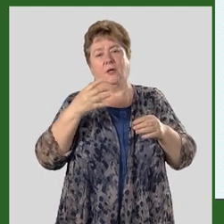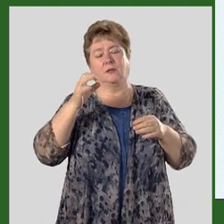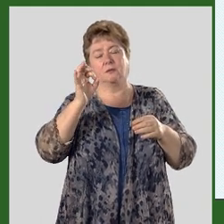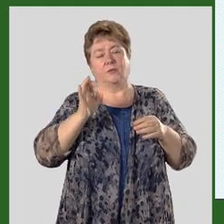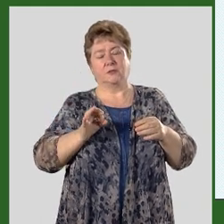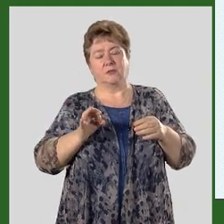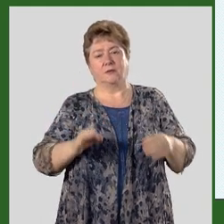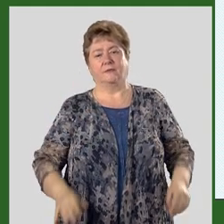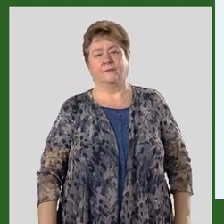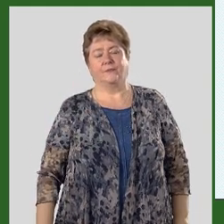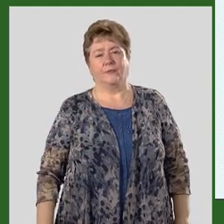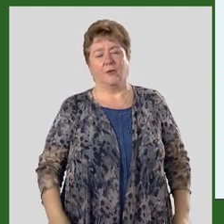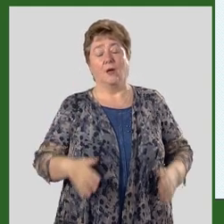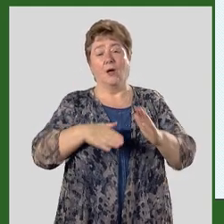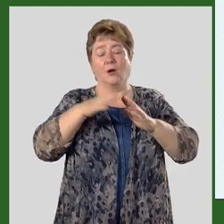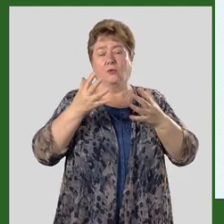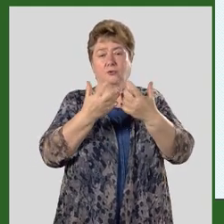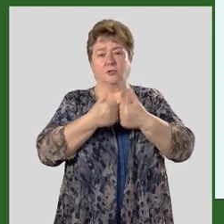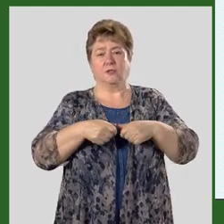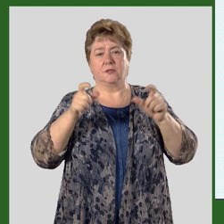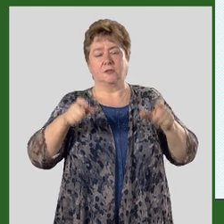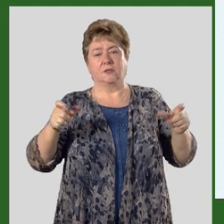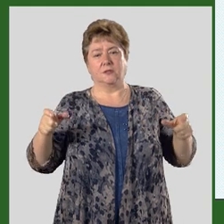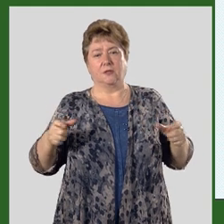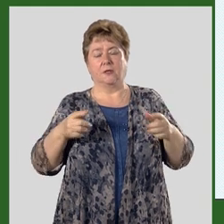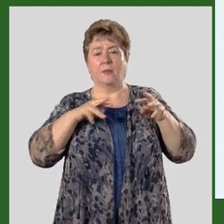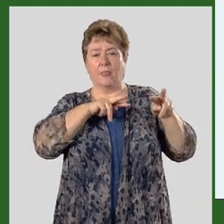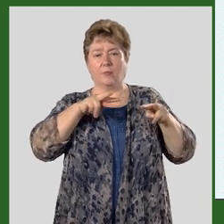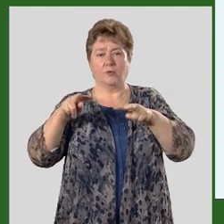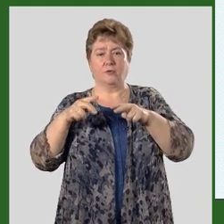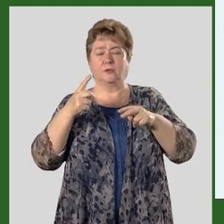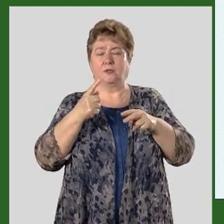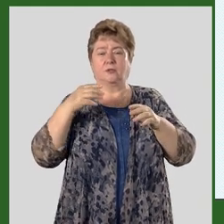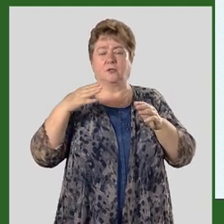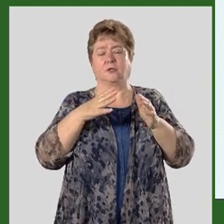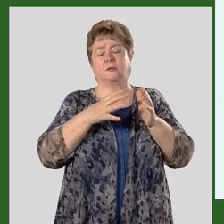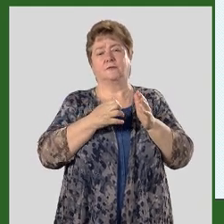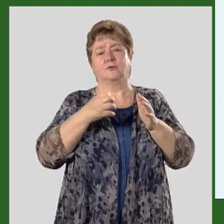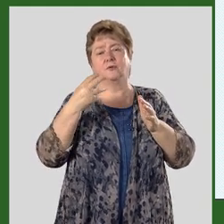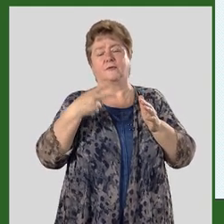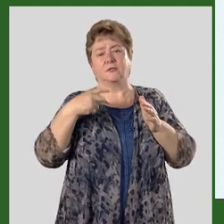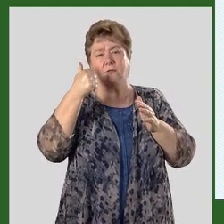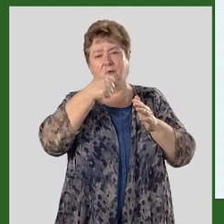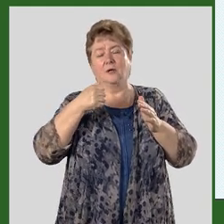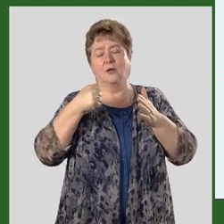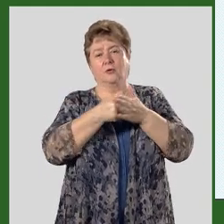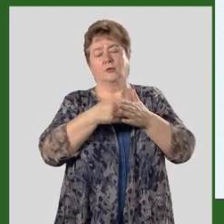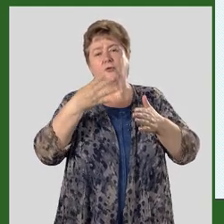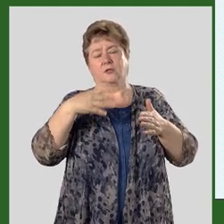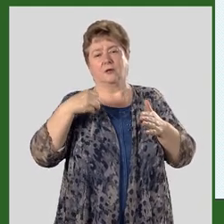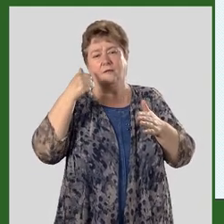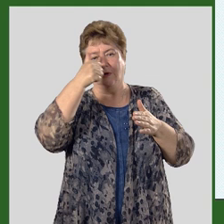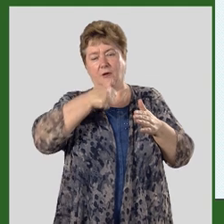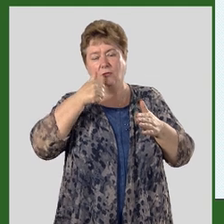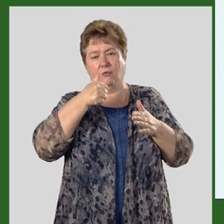0,5%. Рост численности населения наблюдался с 1920 по 1940